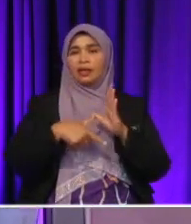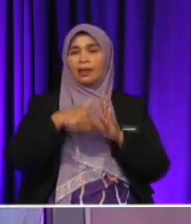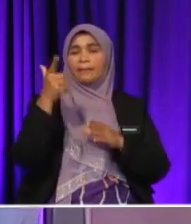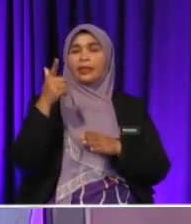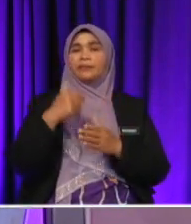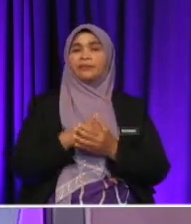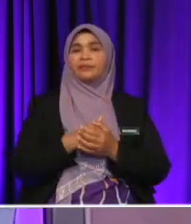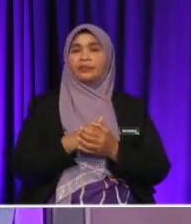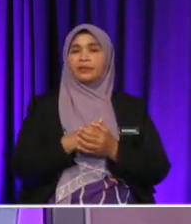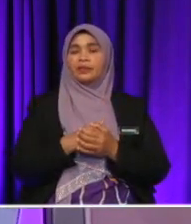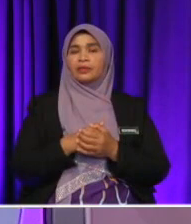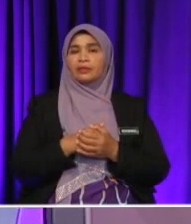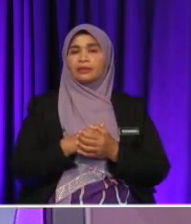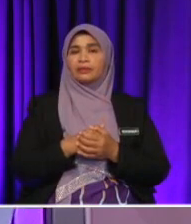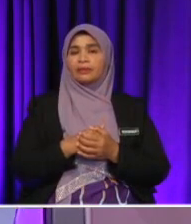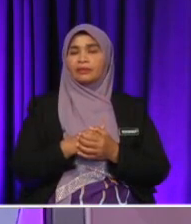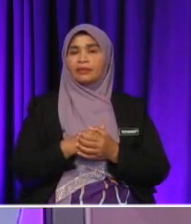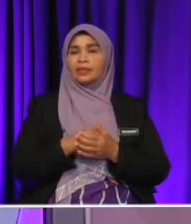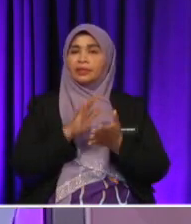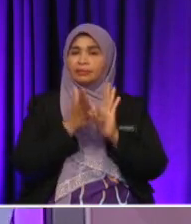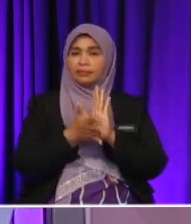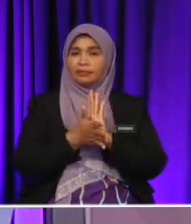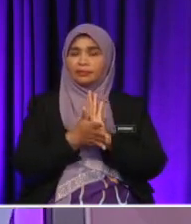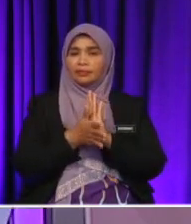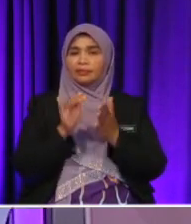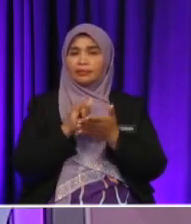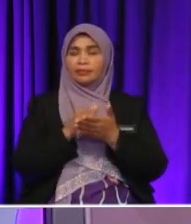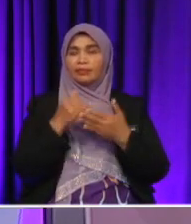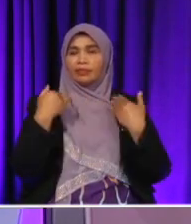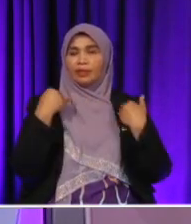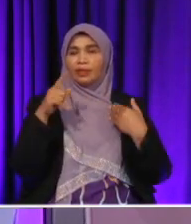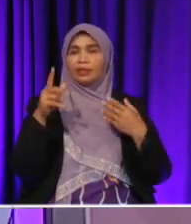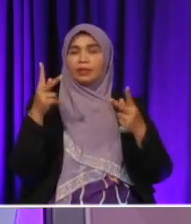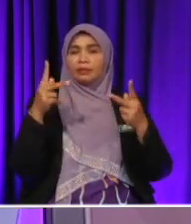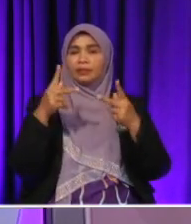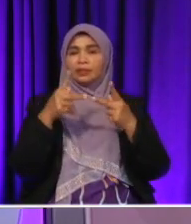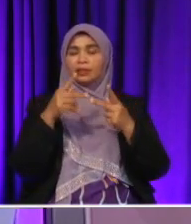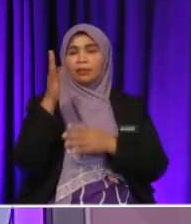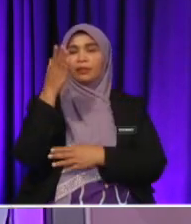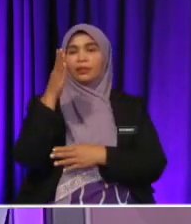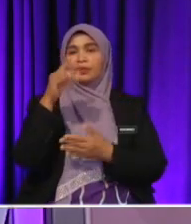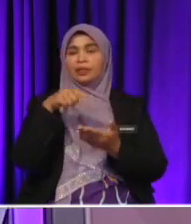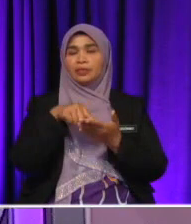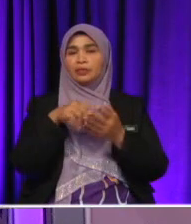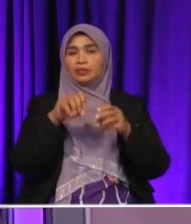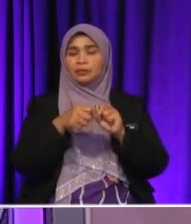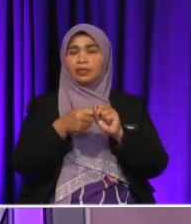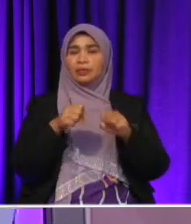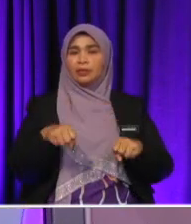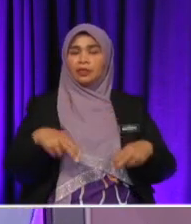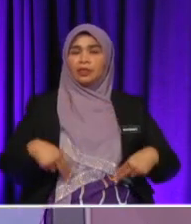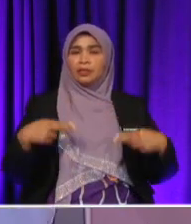mengelakkan dia terjatuh jadi itu adalah penyesuaian pokok-pokok ini supaya dia boleh hidup